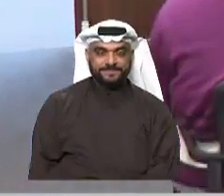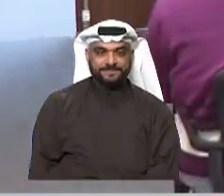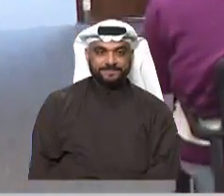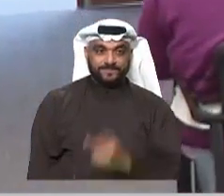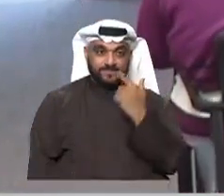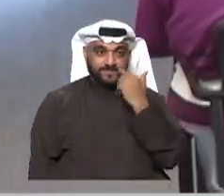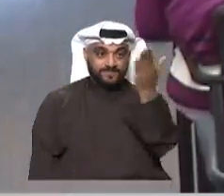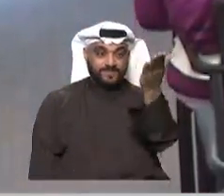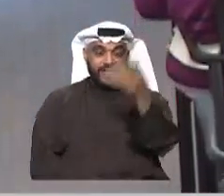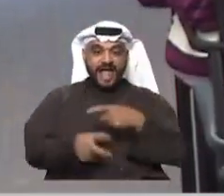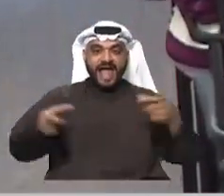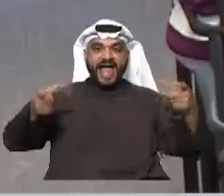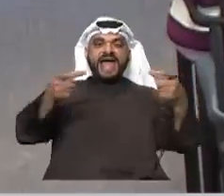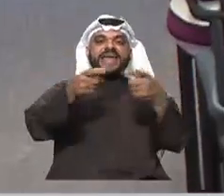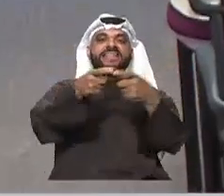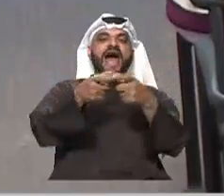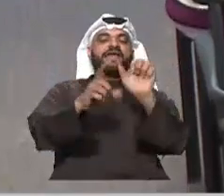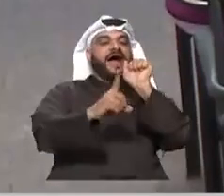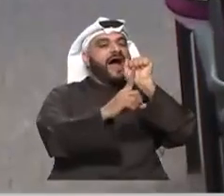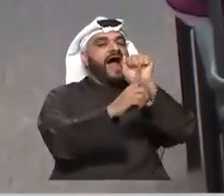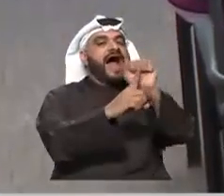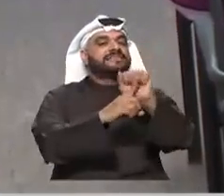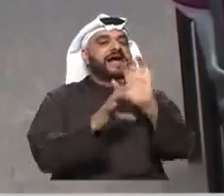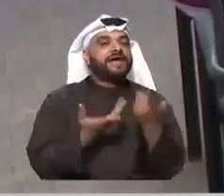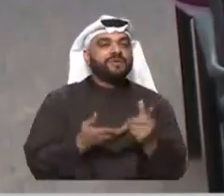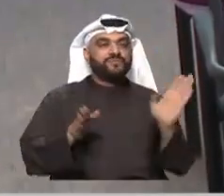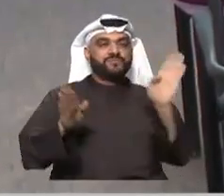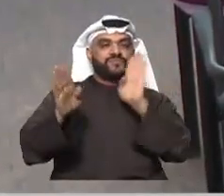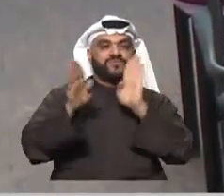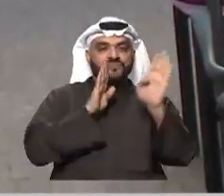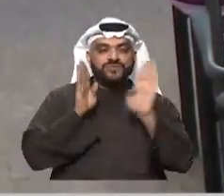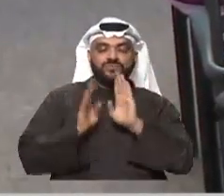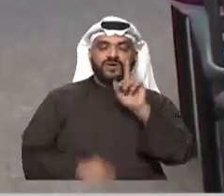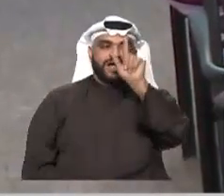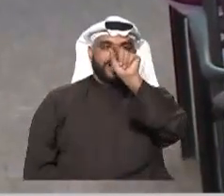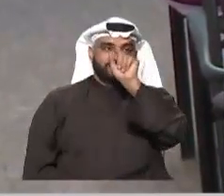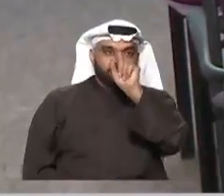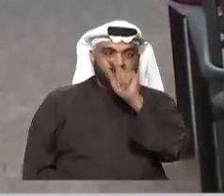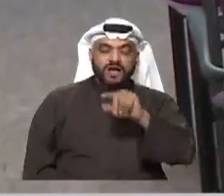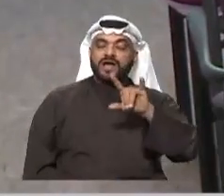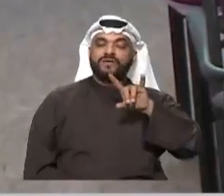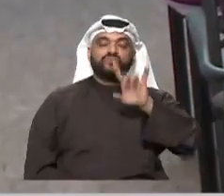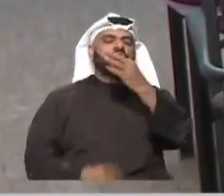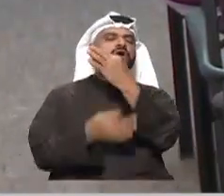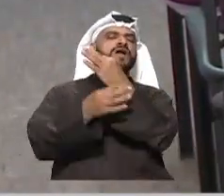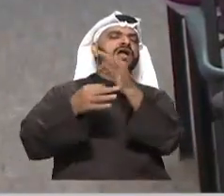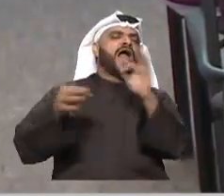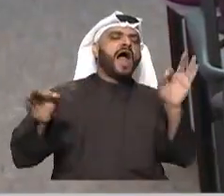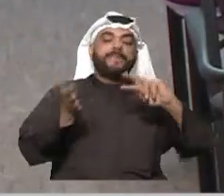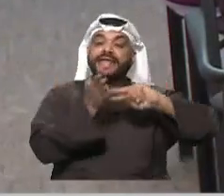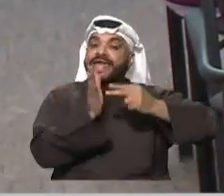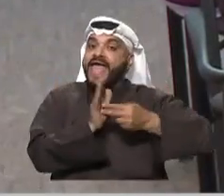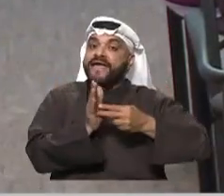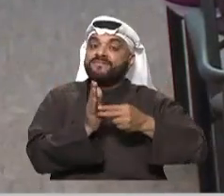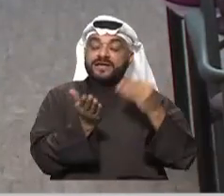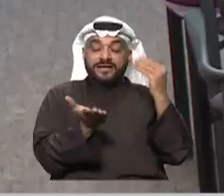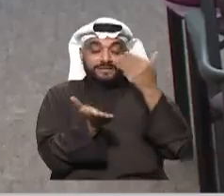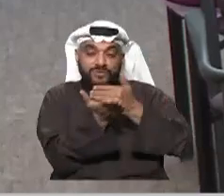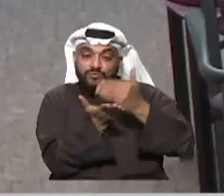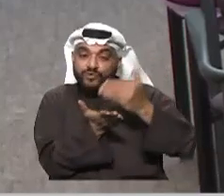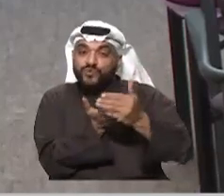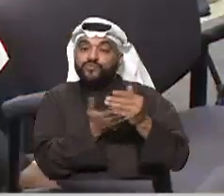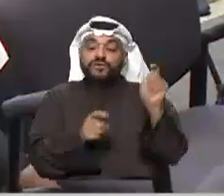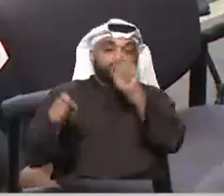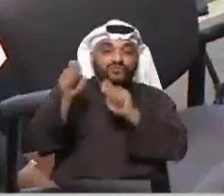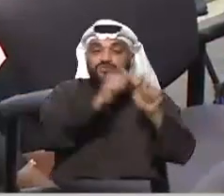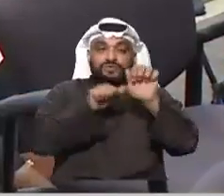اداره مواقع التواصل الاجتماعي تتمثل في استراتيجيه تتكون من مجموعه خطوات تشمل انشاء ونشر وتحليل